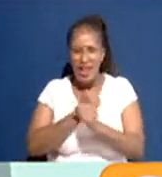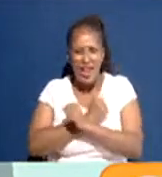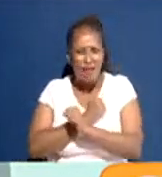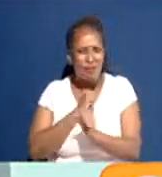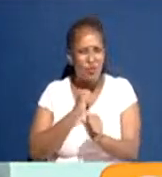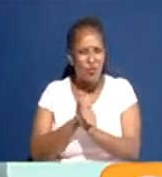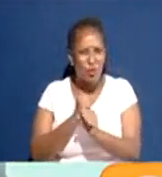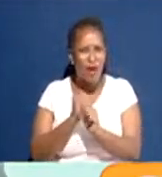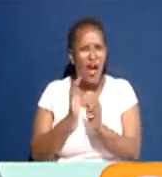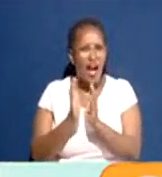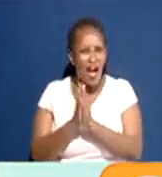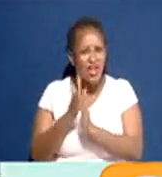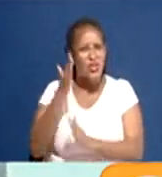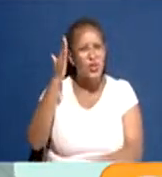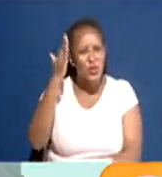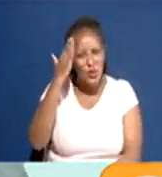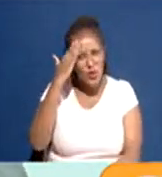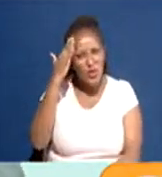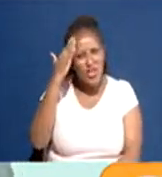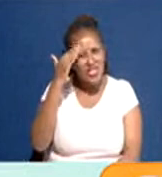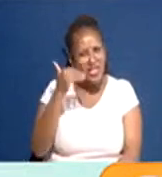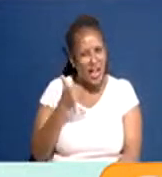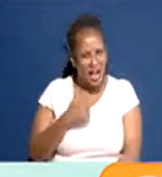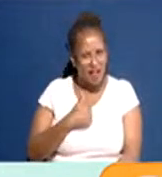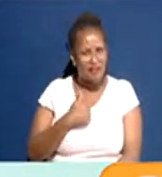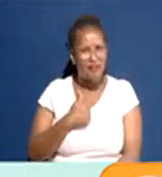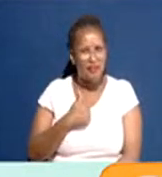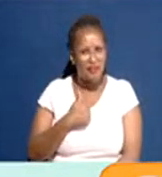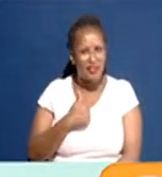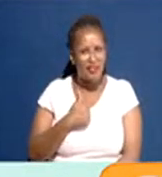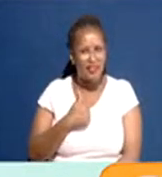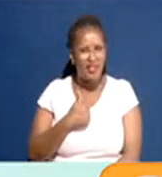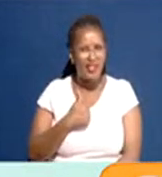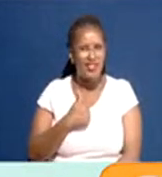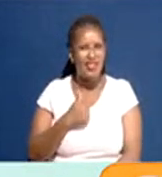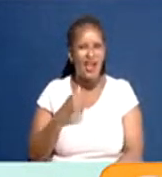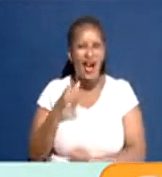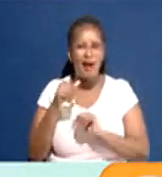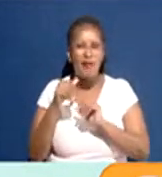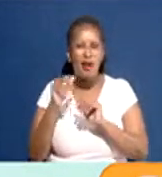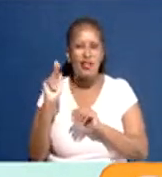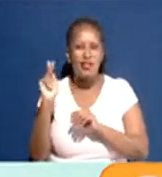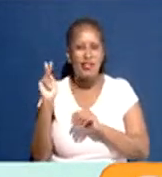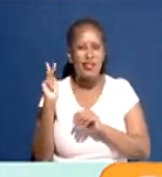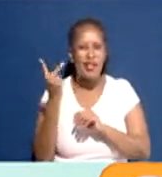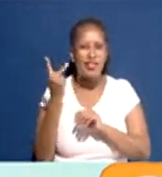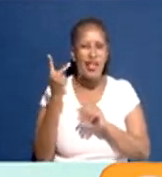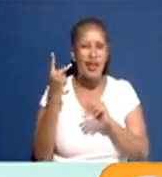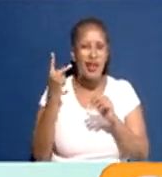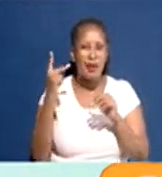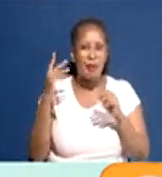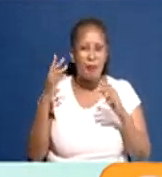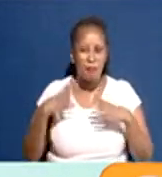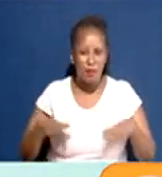na umaarufu ya wafanyikazi wa taifa letu la Kenya inajulikana